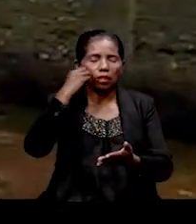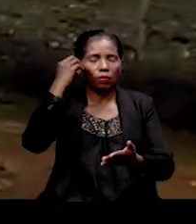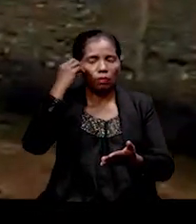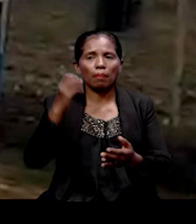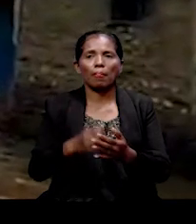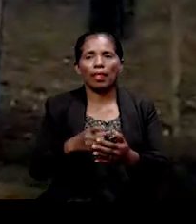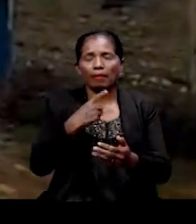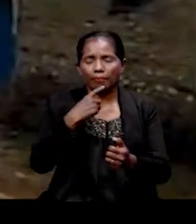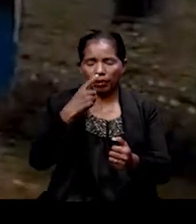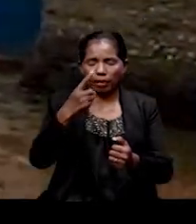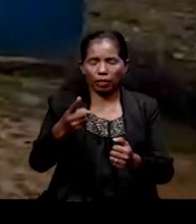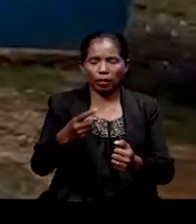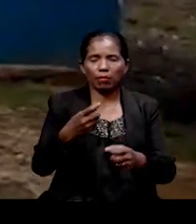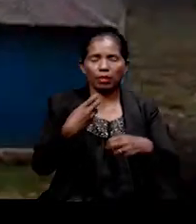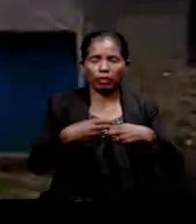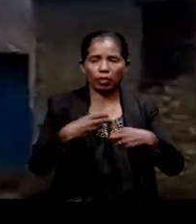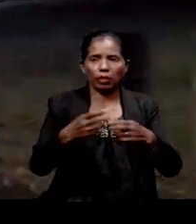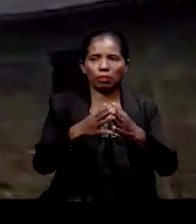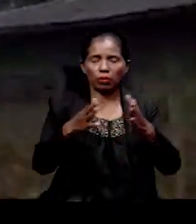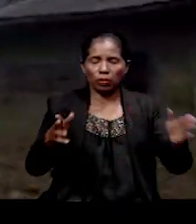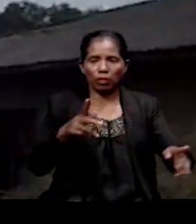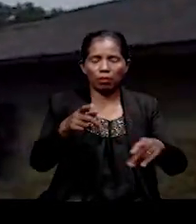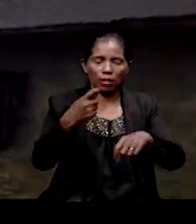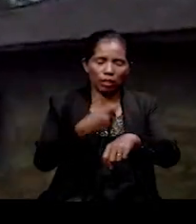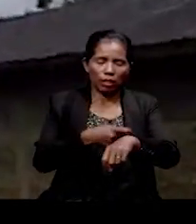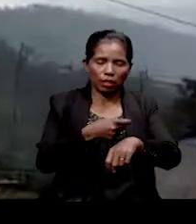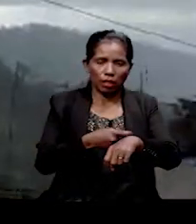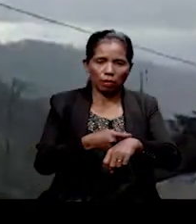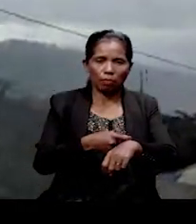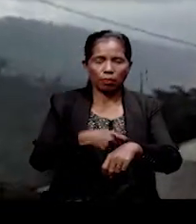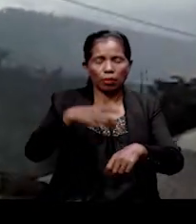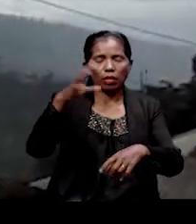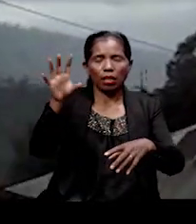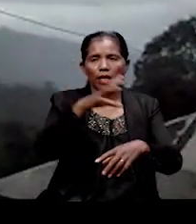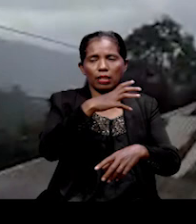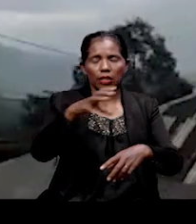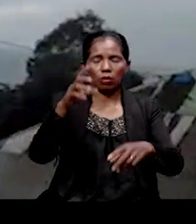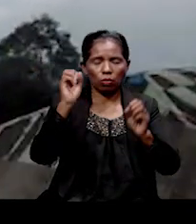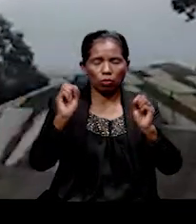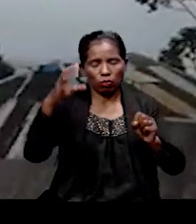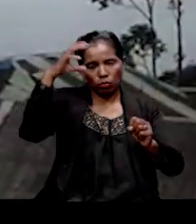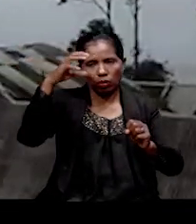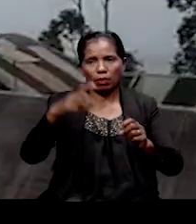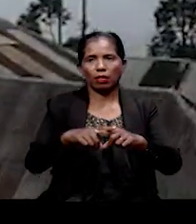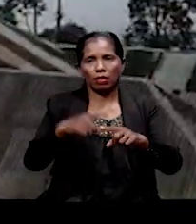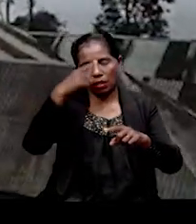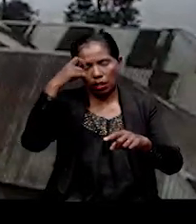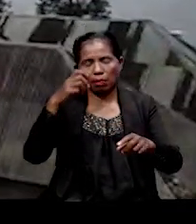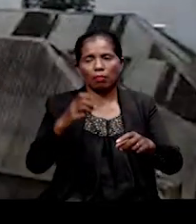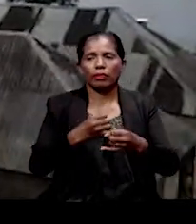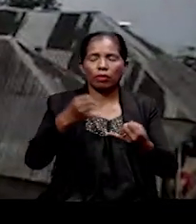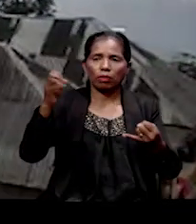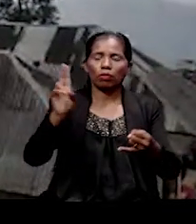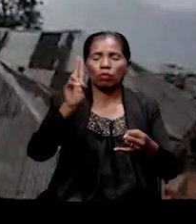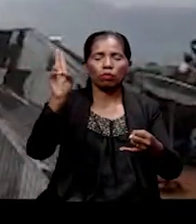ne saya nesa ngamiasa bot ida ba comunidade a tempo aneng no udam bot, tamba fio ne comunidade dada ho audet. Comunidade